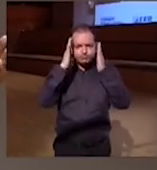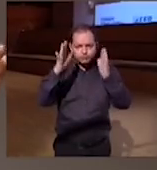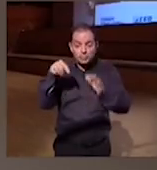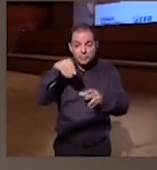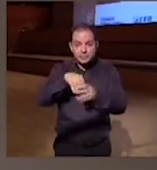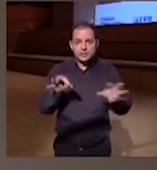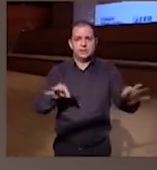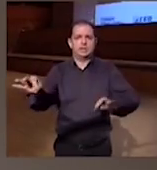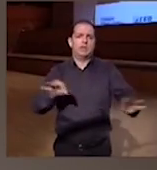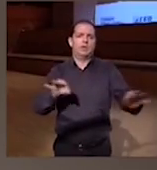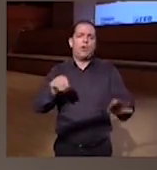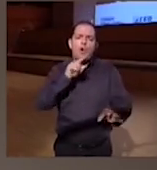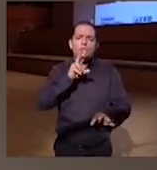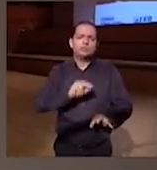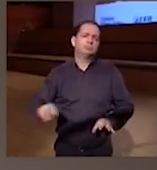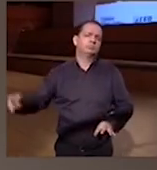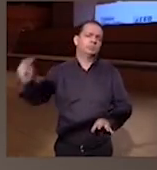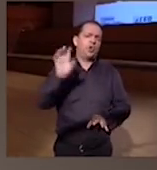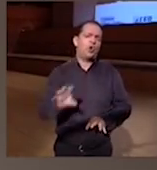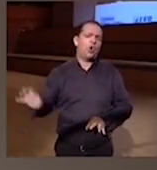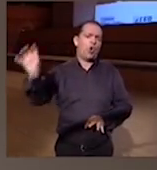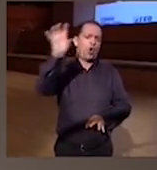άλλωστε σε κάθε αναπτυγμένη χώρα του κόσμου.